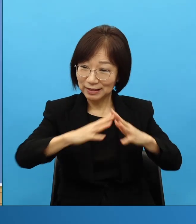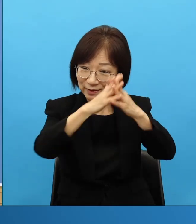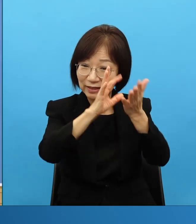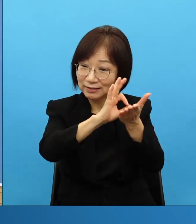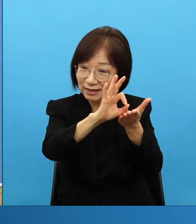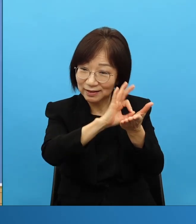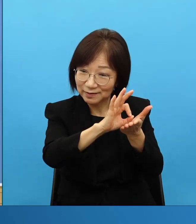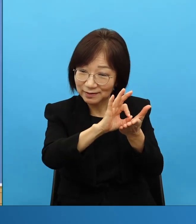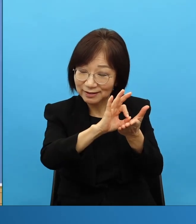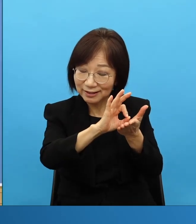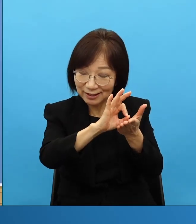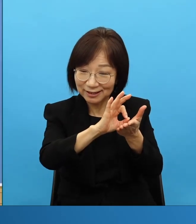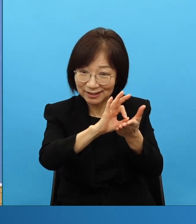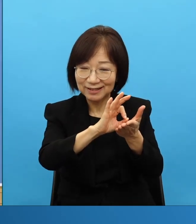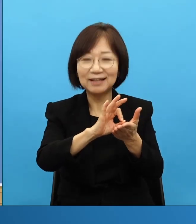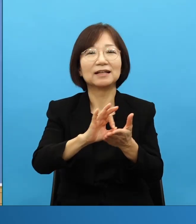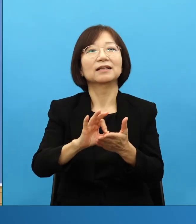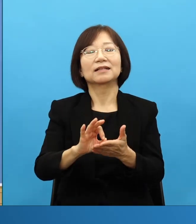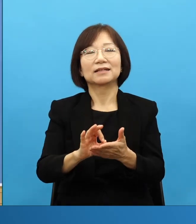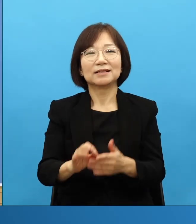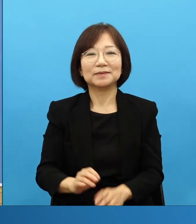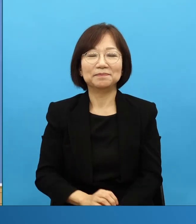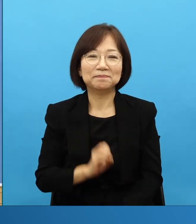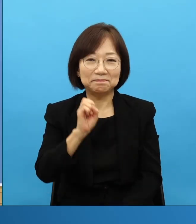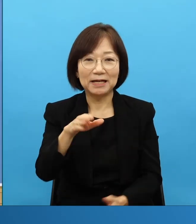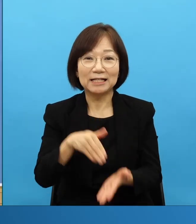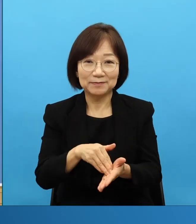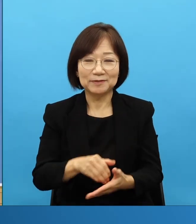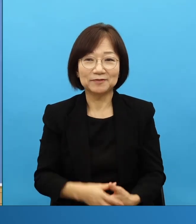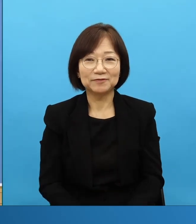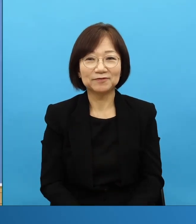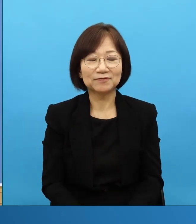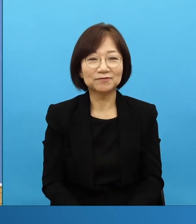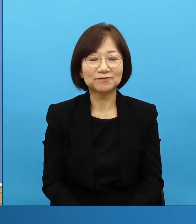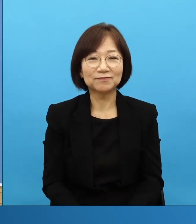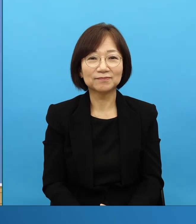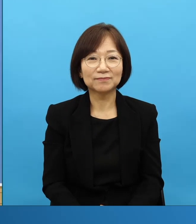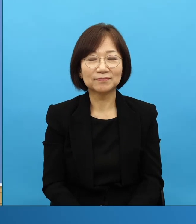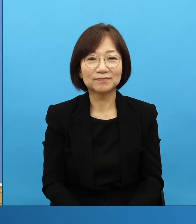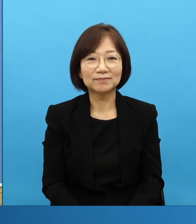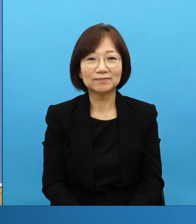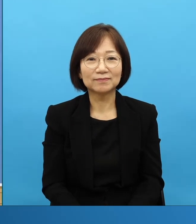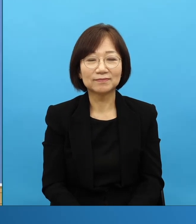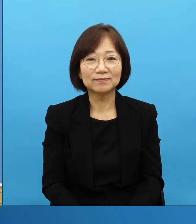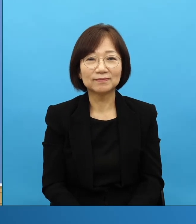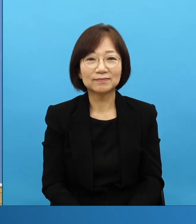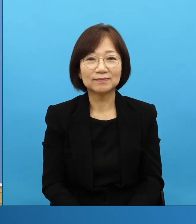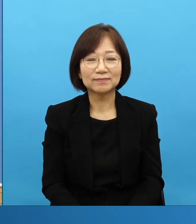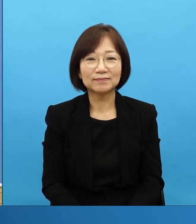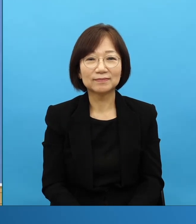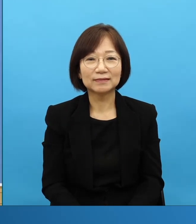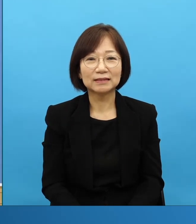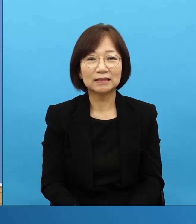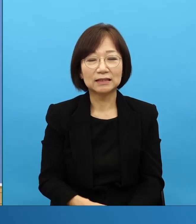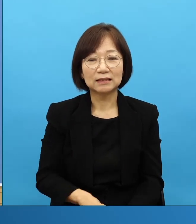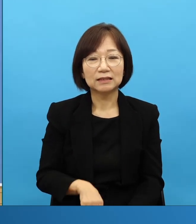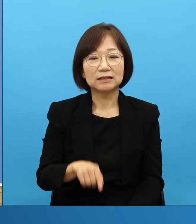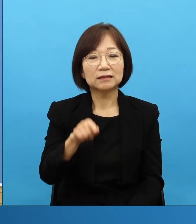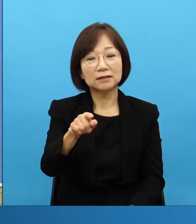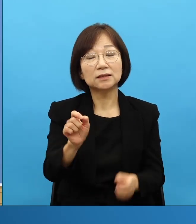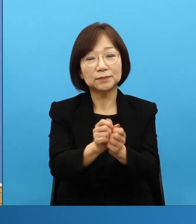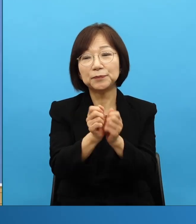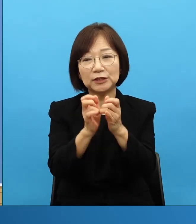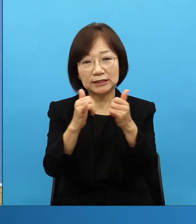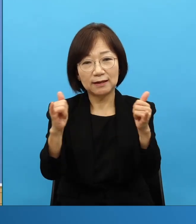so I said, okay, then I'll take 10 billion won to the 그 237 center and 2 billion won 사람들의 기도가 작은 것처럼